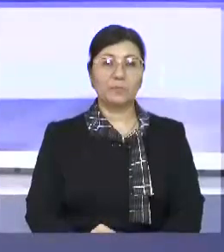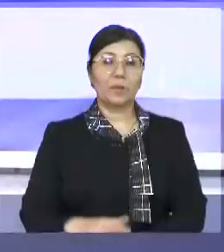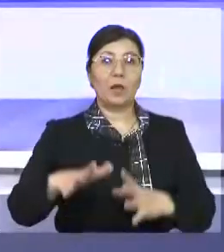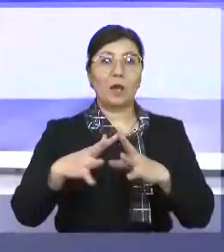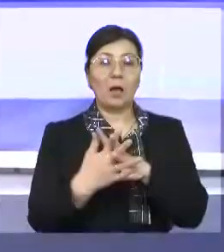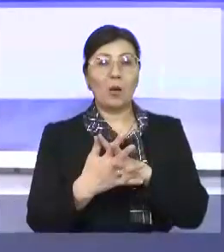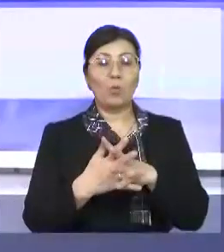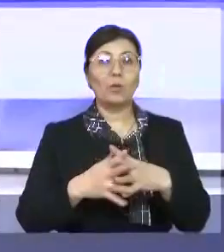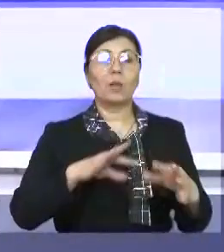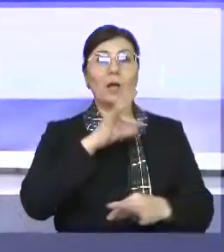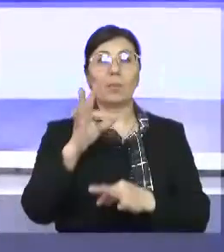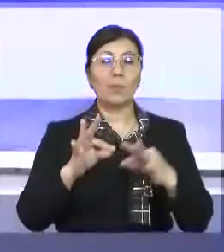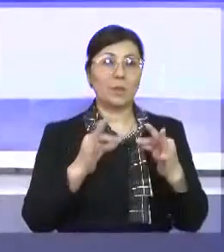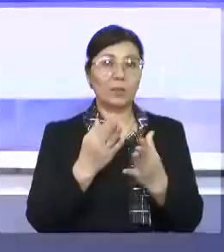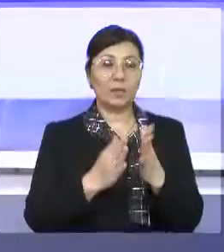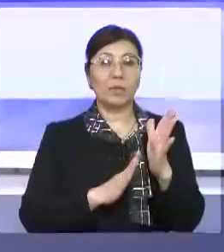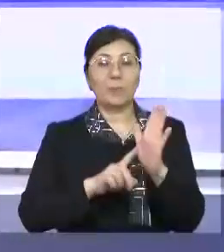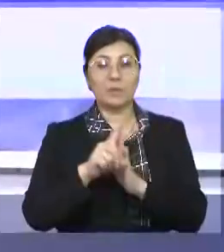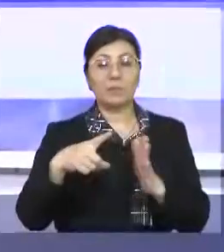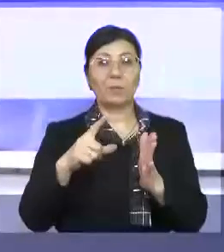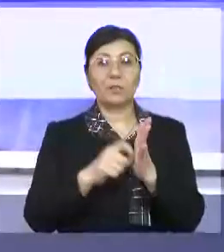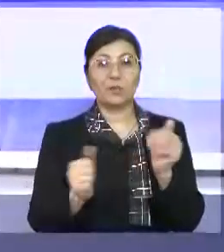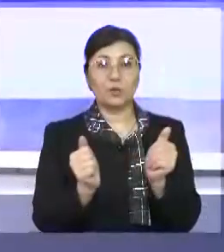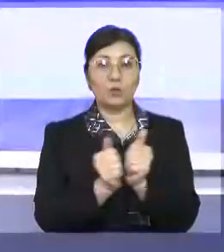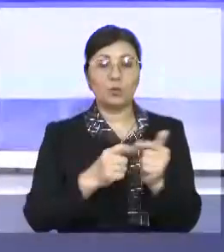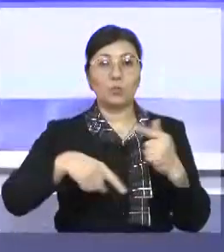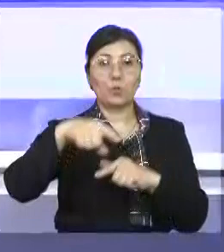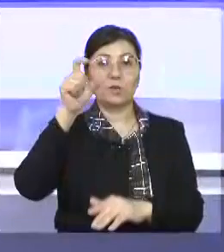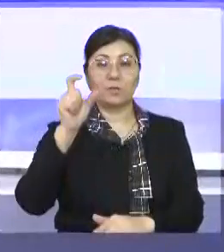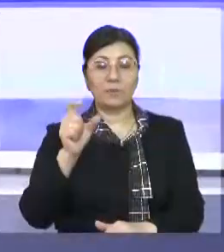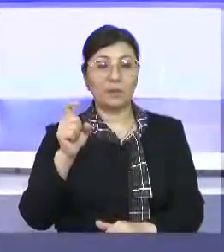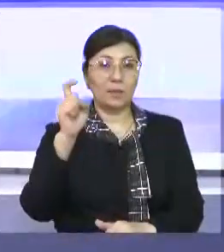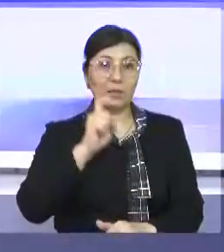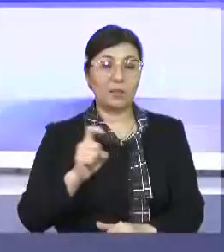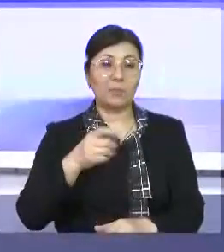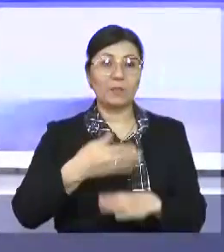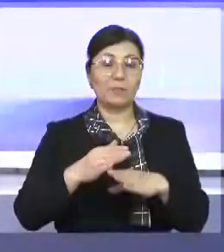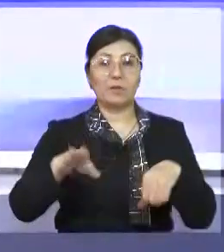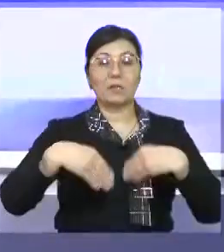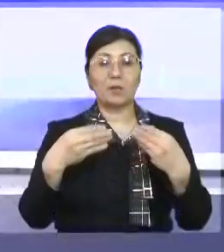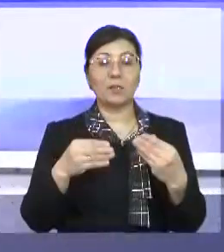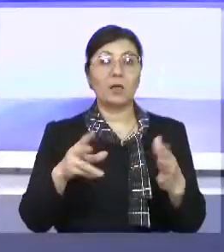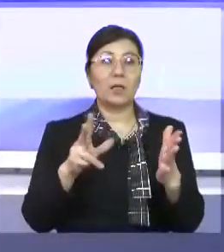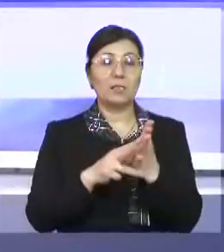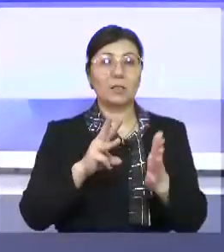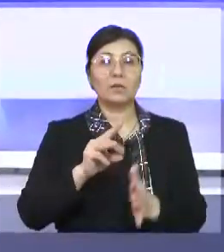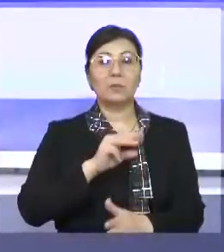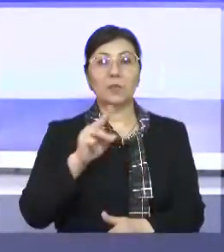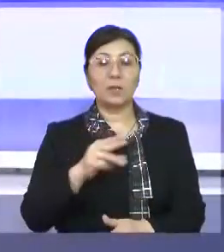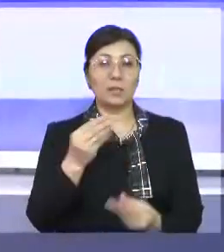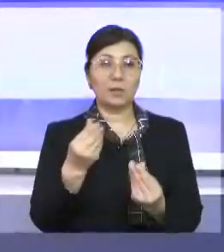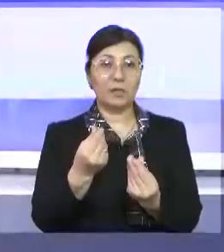Аула Маната жобасы сиясырла бастағалы бері 1700-ге жуық кәсіп иесіне несие берілді. Бұл дегеніміз 8 миллиард теңгеге жуық